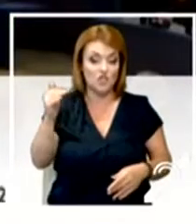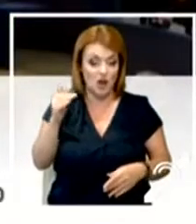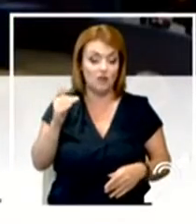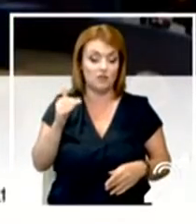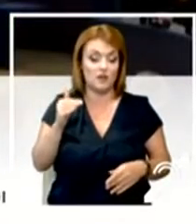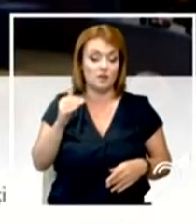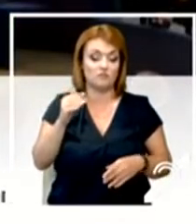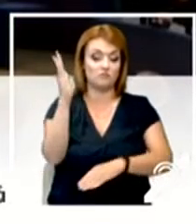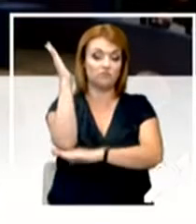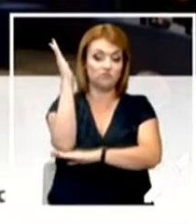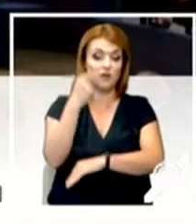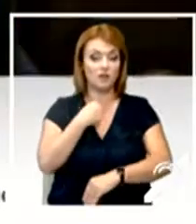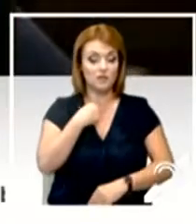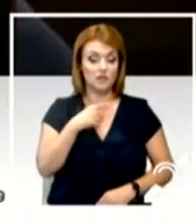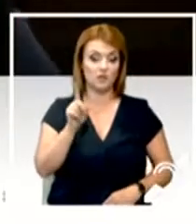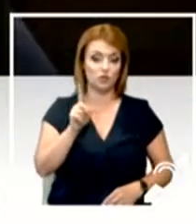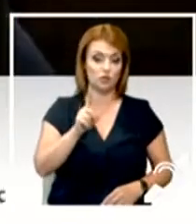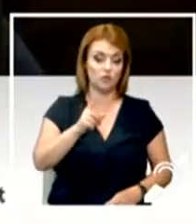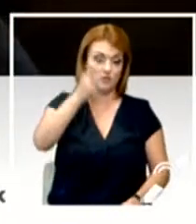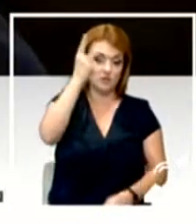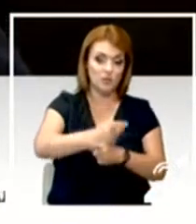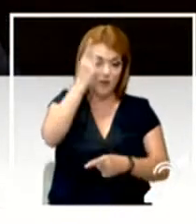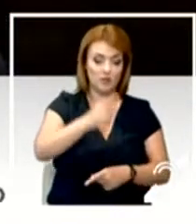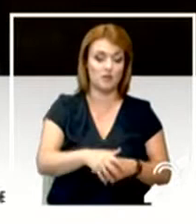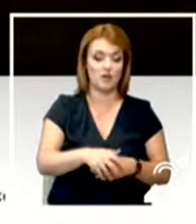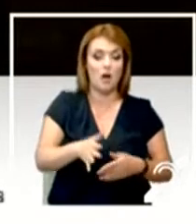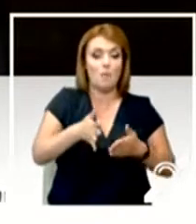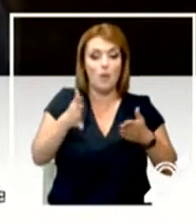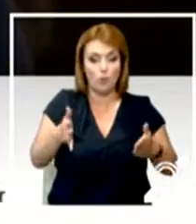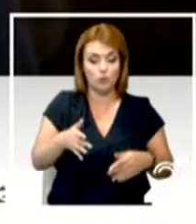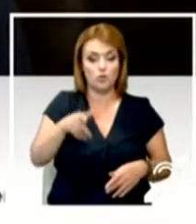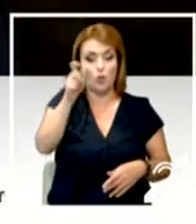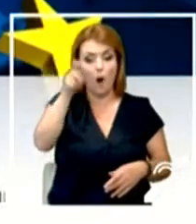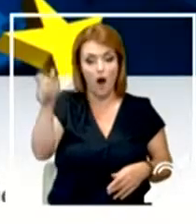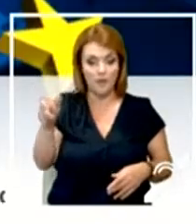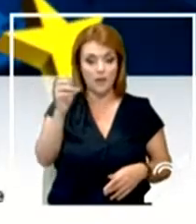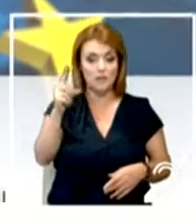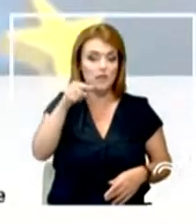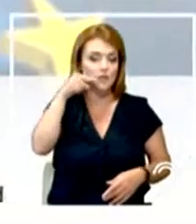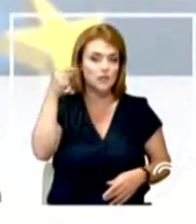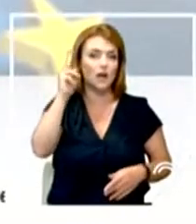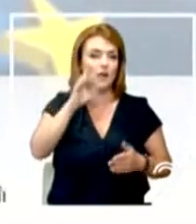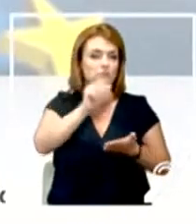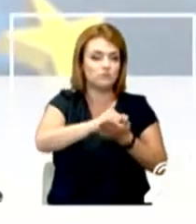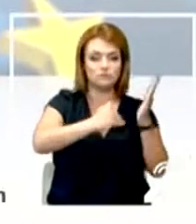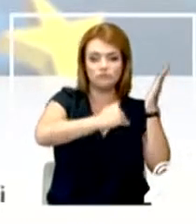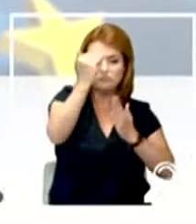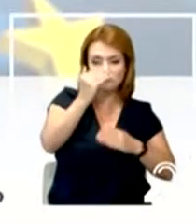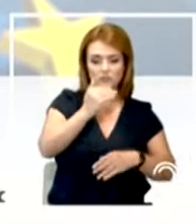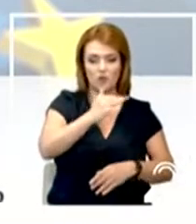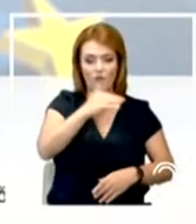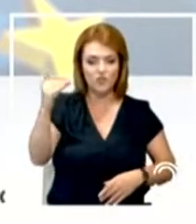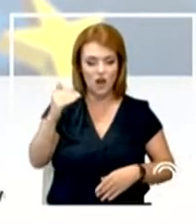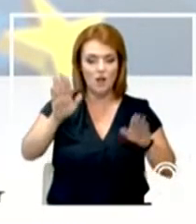fost identificați de organizația opozantului rus Alexei Navalny, care de un an și jumătate se află în detenție. Federația Rusă duce